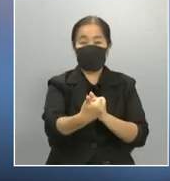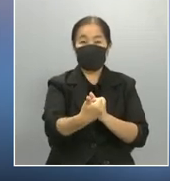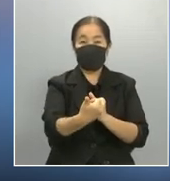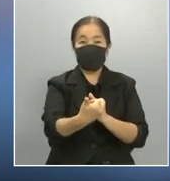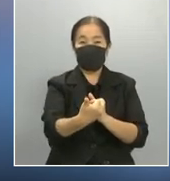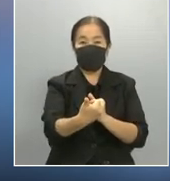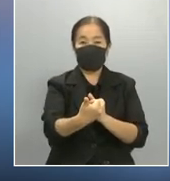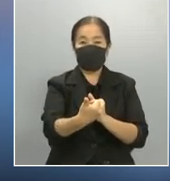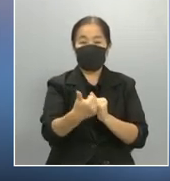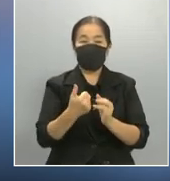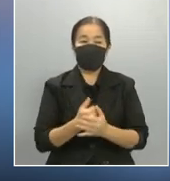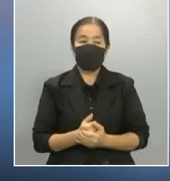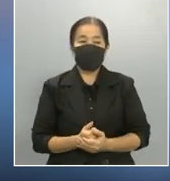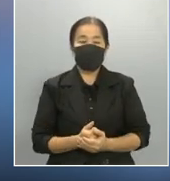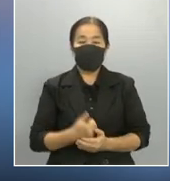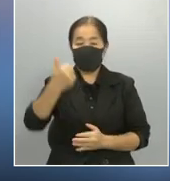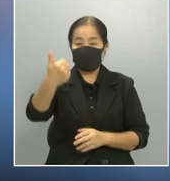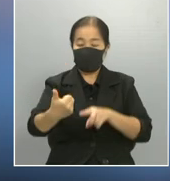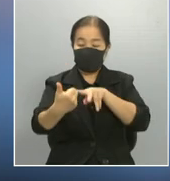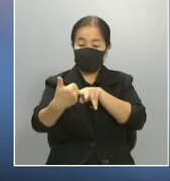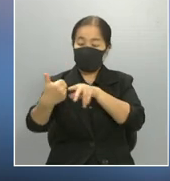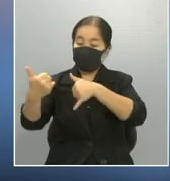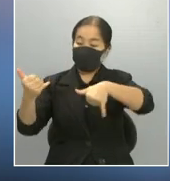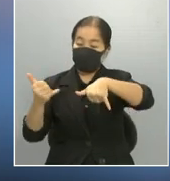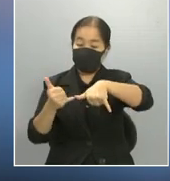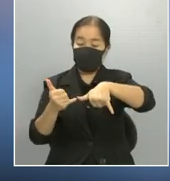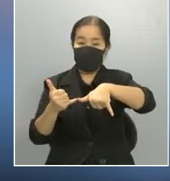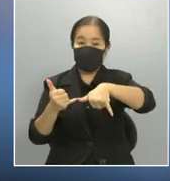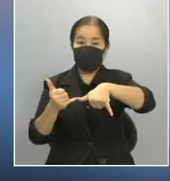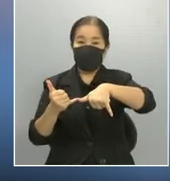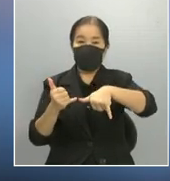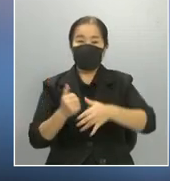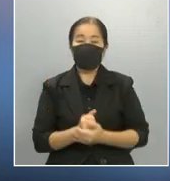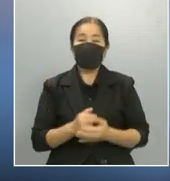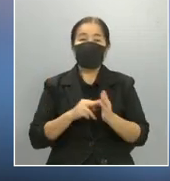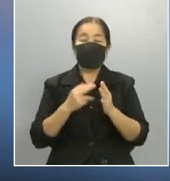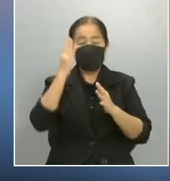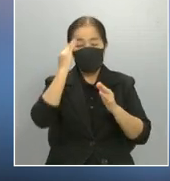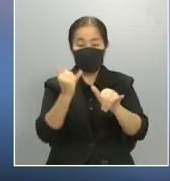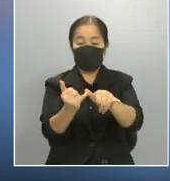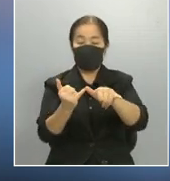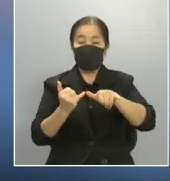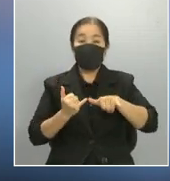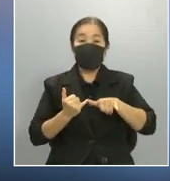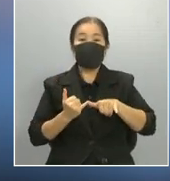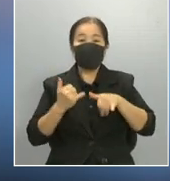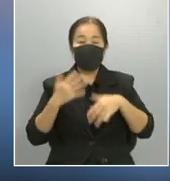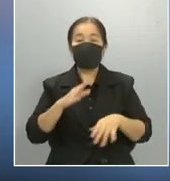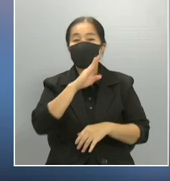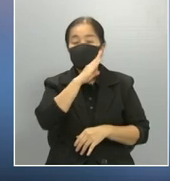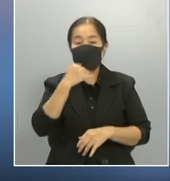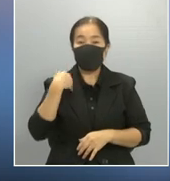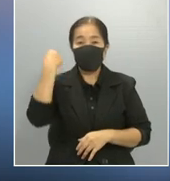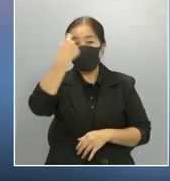เขาก็จะมาสอบเราในลักษณะสับหว่างคือสภาพที่มันแออัดแล้วถ้าเกิดว่ามีใคร